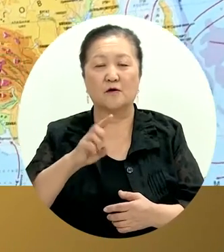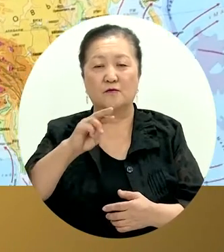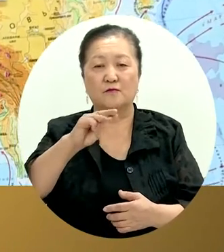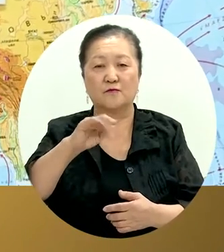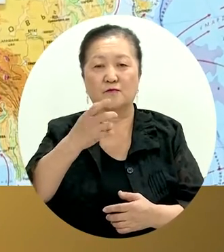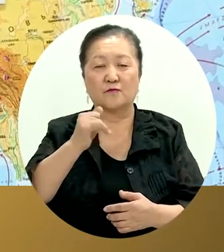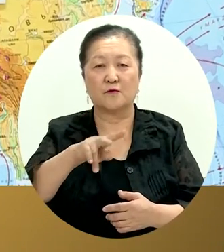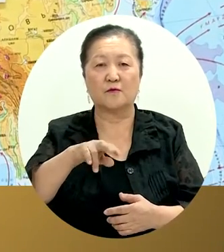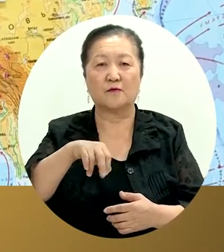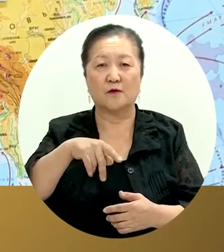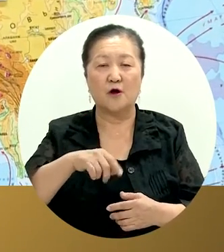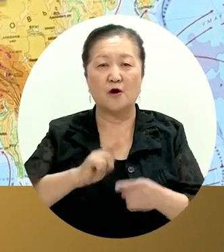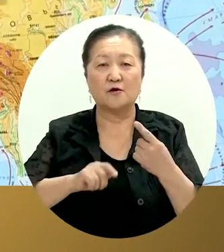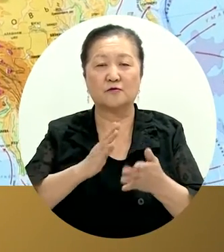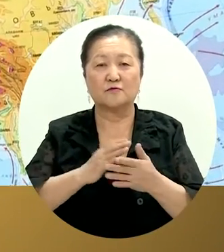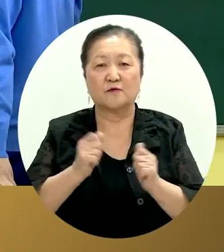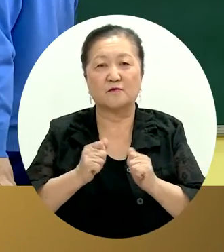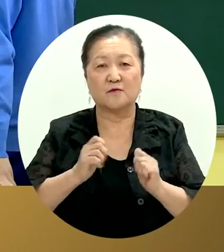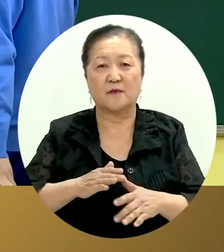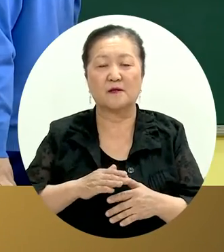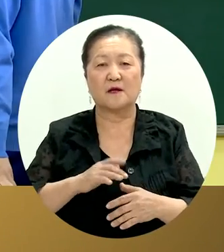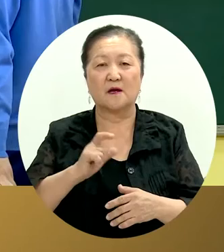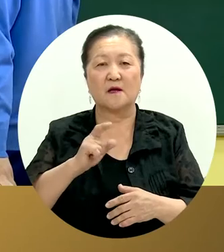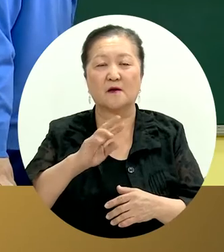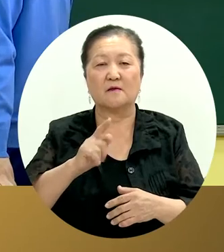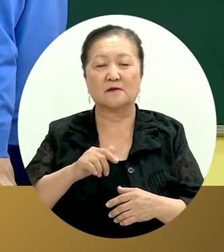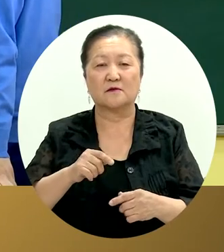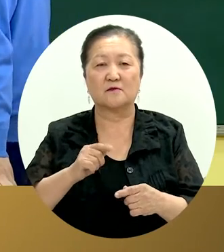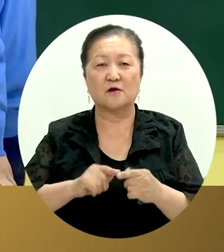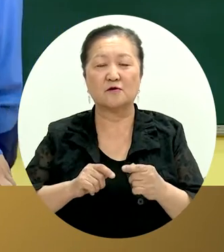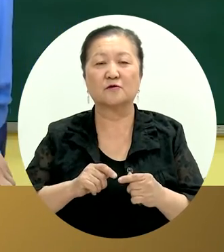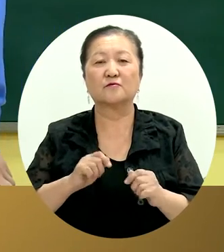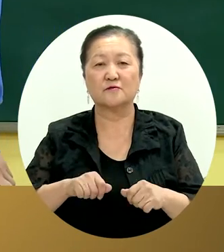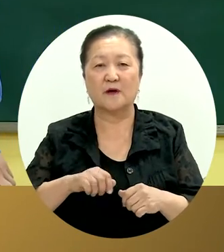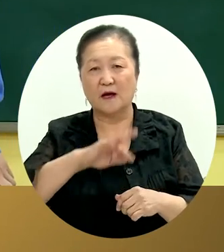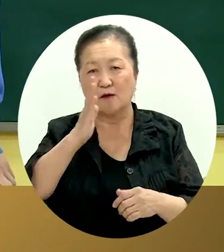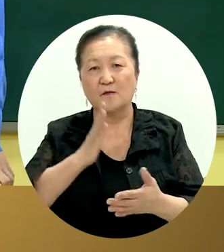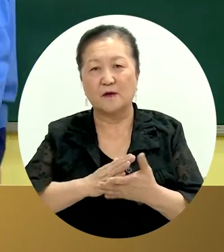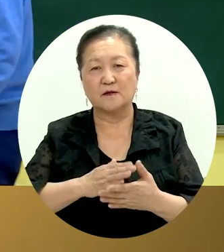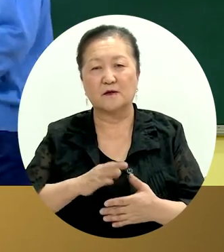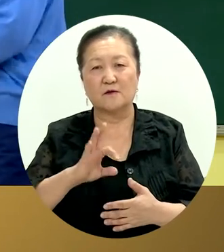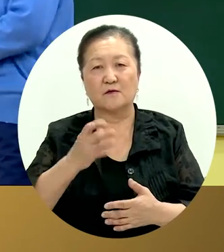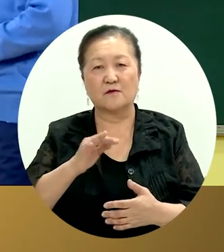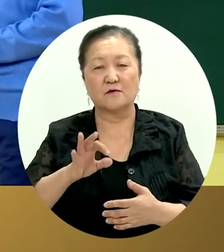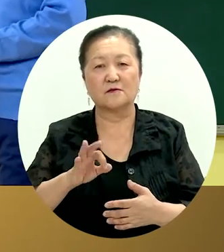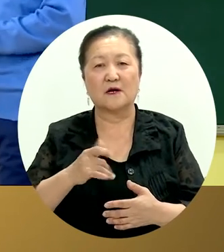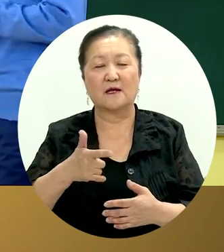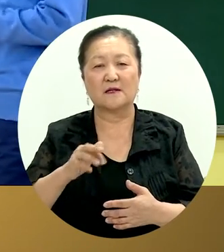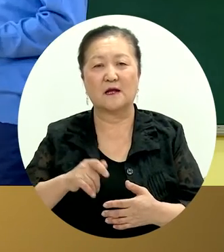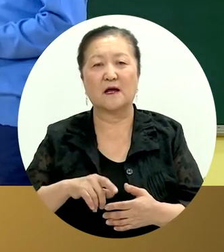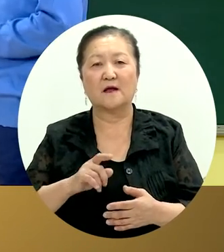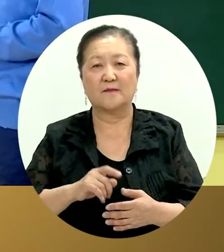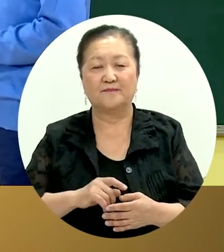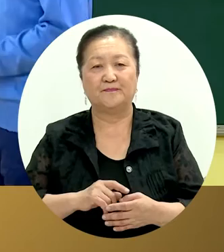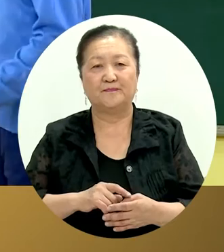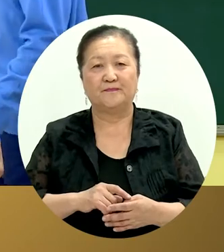байдаг. Экваторлоо төвх тусна температур нэмэгдээд халуун байж байгаа. За тэгэхээр энд өргөргөөс гадна өөр хүчин зүйл байна